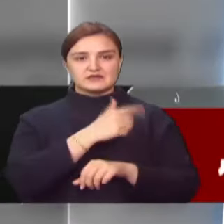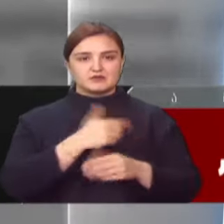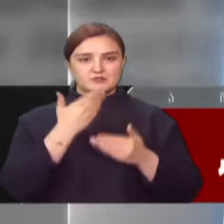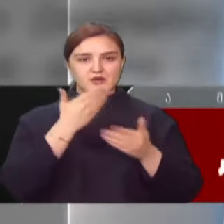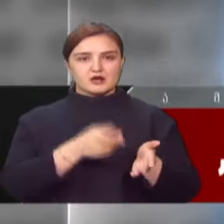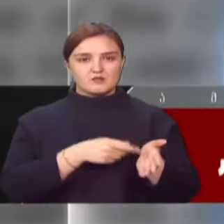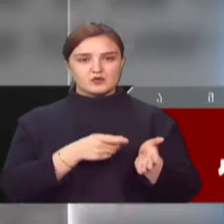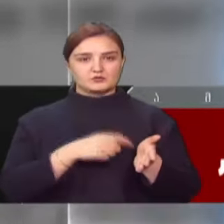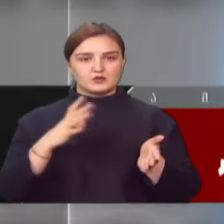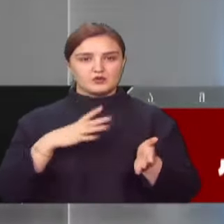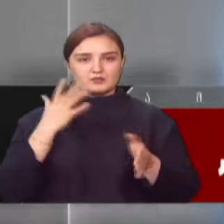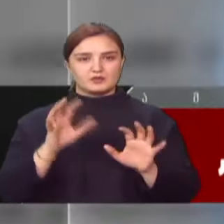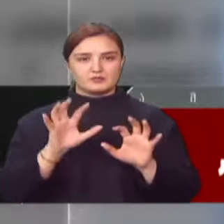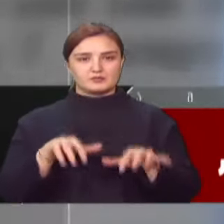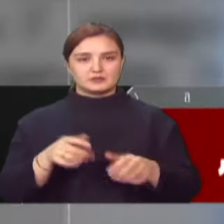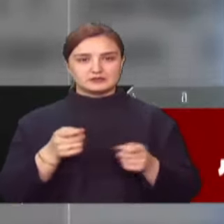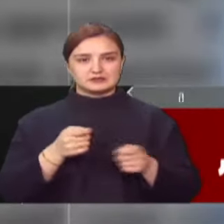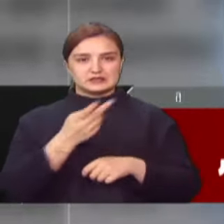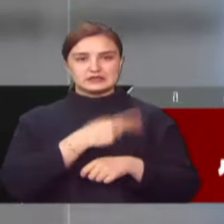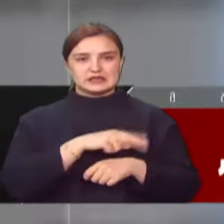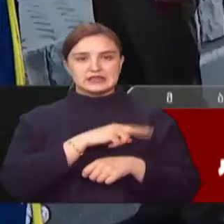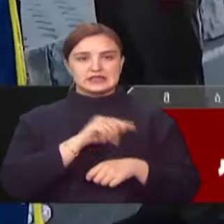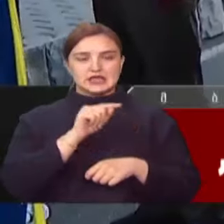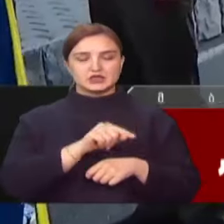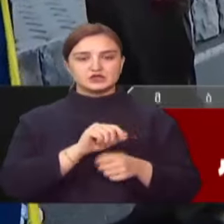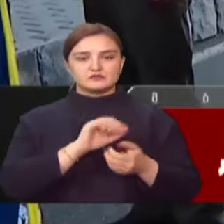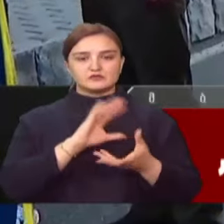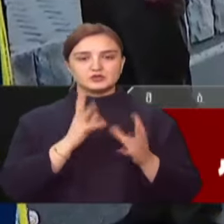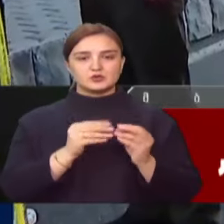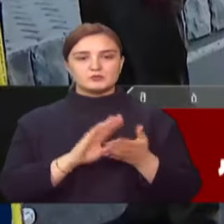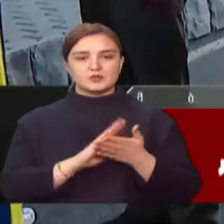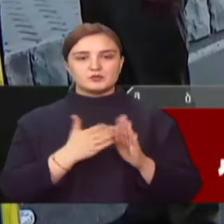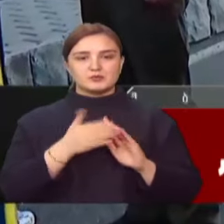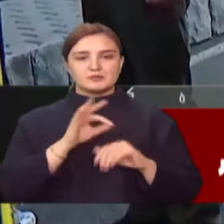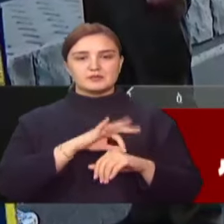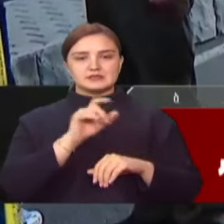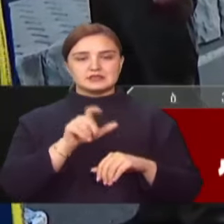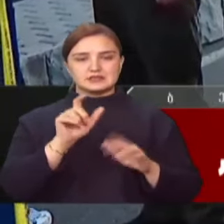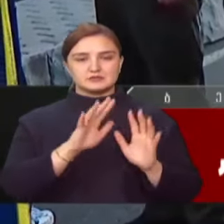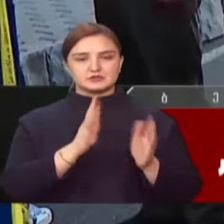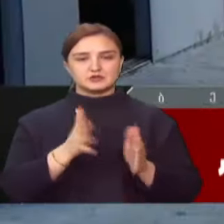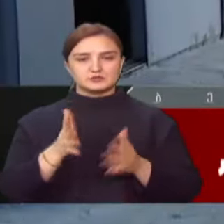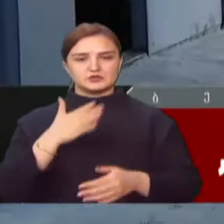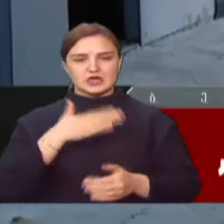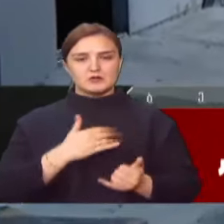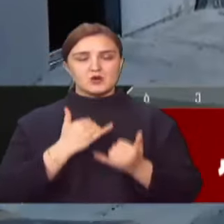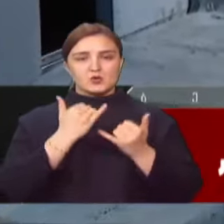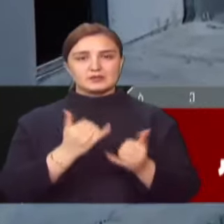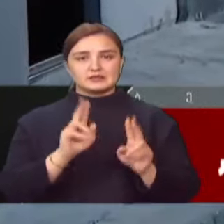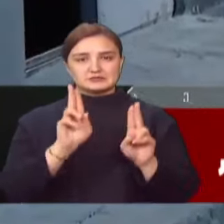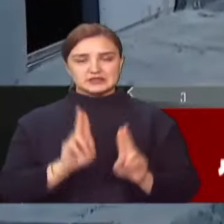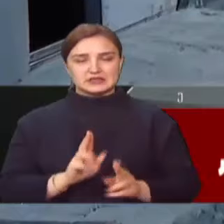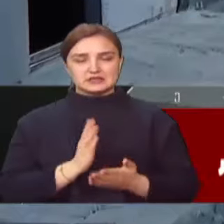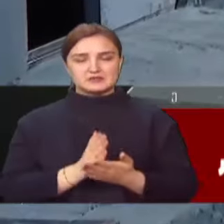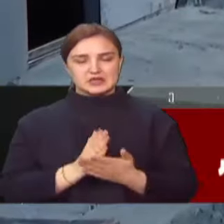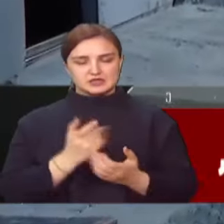Jardabuli Ex-Presidentis, Miuhedava Dimisarom, Klinika și Materialuri Pirobebi, Schopatiente Bishem Tchoșic, Akmaropilep Standardeps, Arsebobs